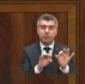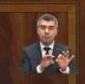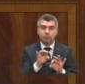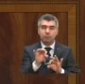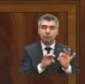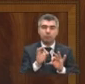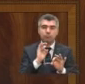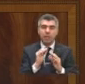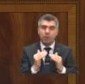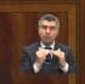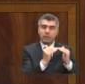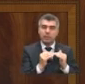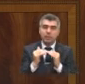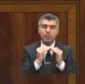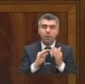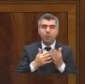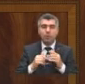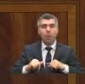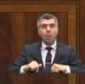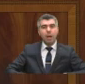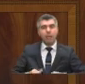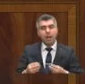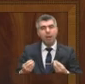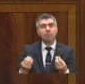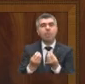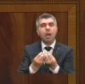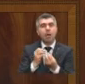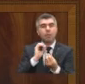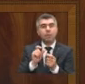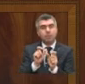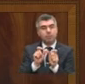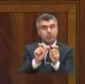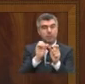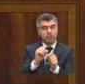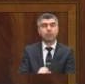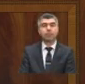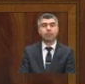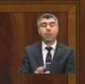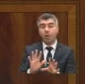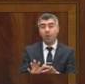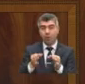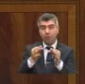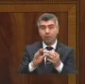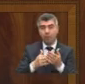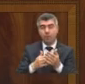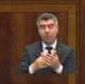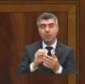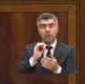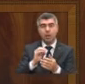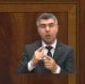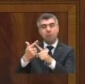ضعف الالتقائية والتنسيق بين مختلف المتدخلين في هذا المجال، خاصة فيما يتعلق بتعبئة الموارد